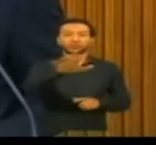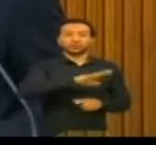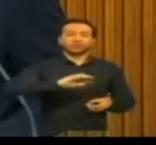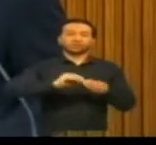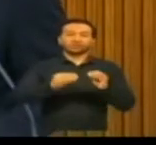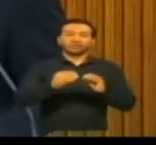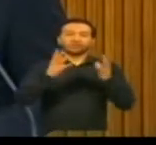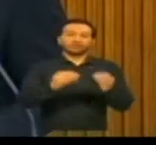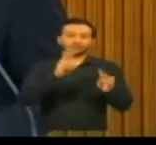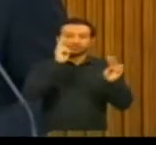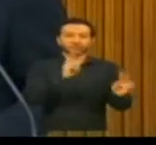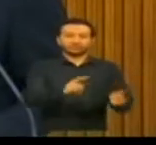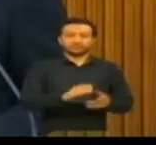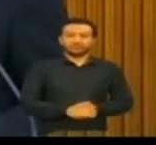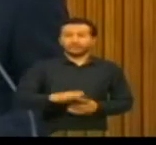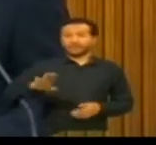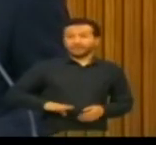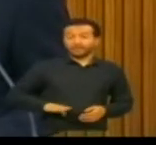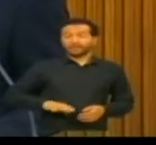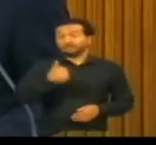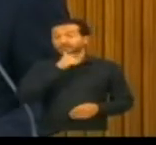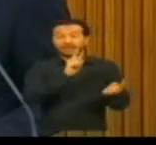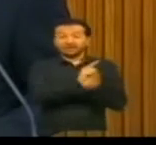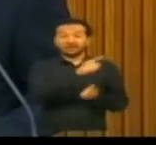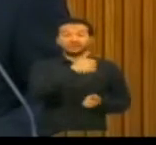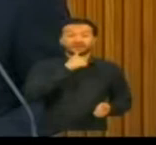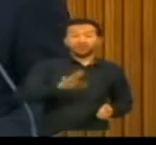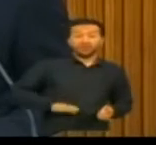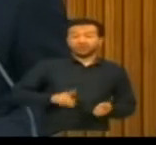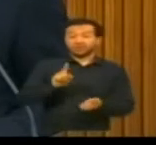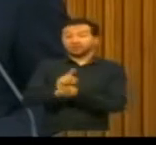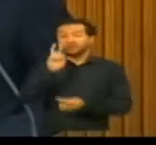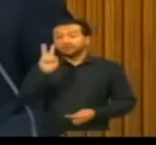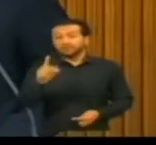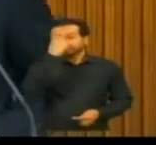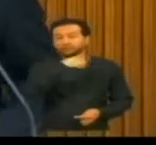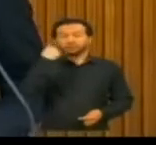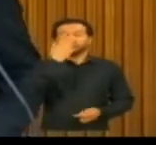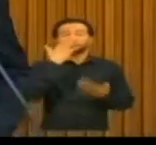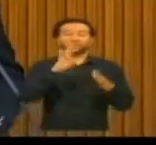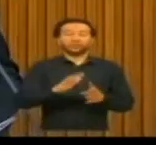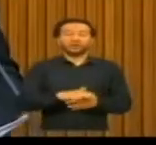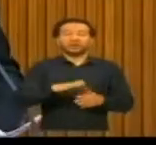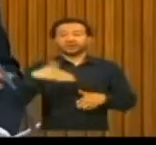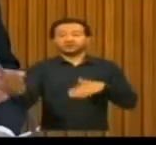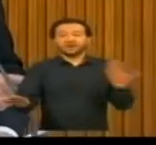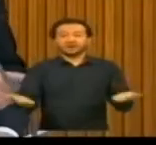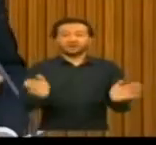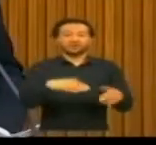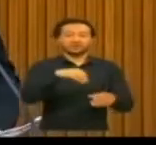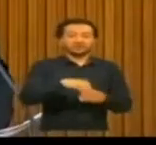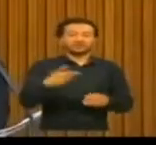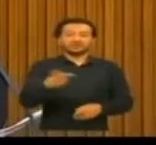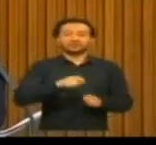karşımızda duruyor. Oğlum babaya, babanın da oğula bakacak yüzü kalmadı. Ayrı ayrı odalarda, çünkü ikisi